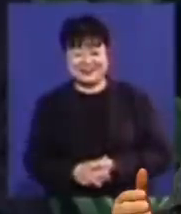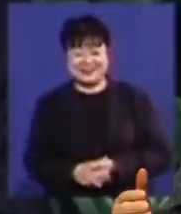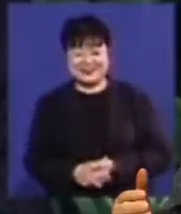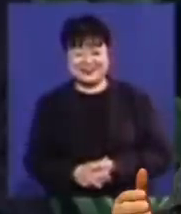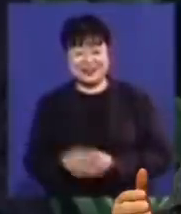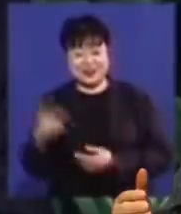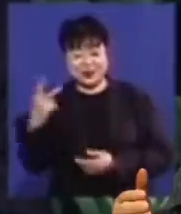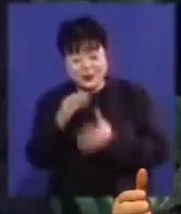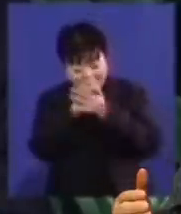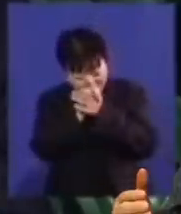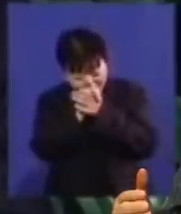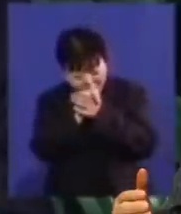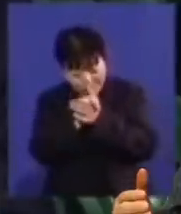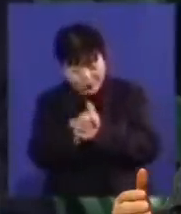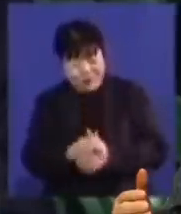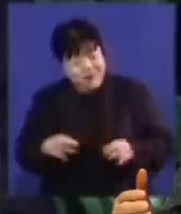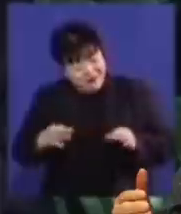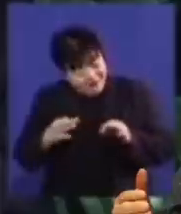그리고 기도도 하고